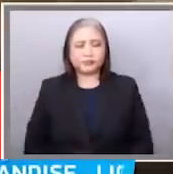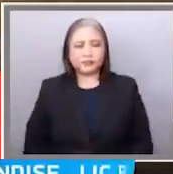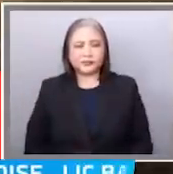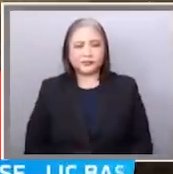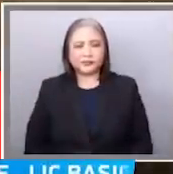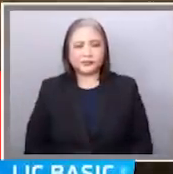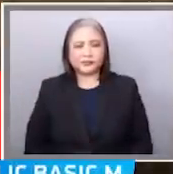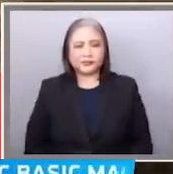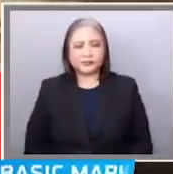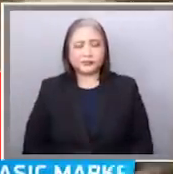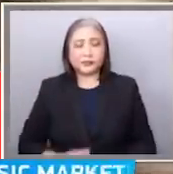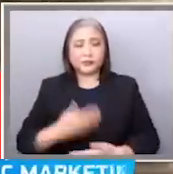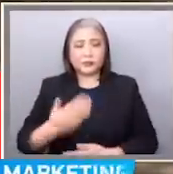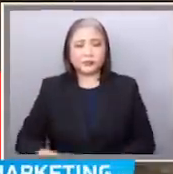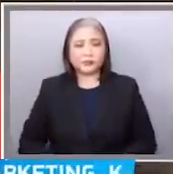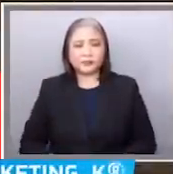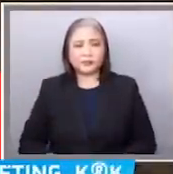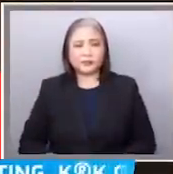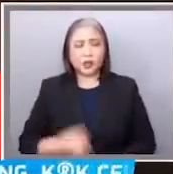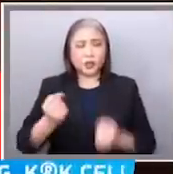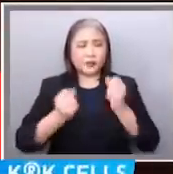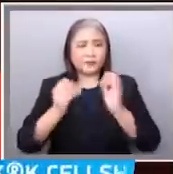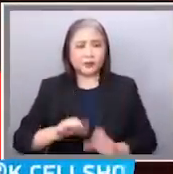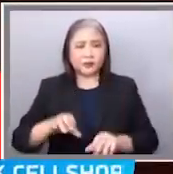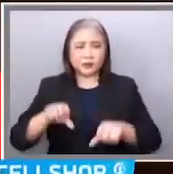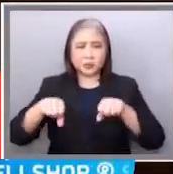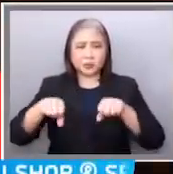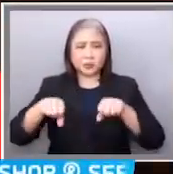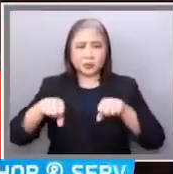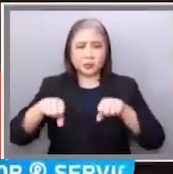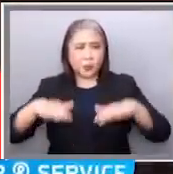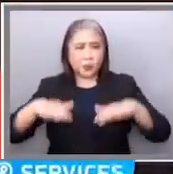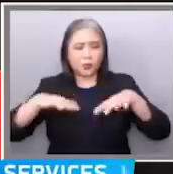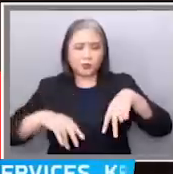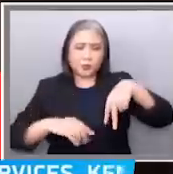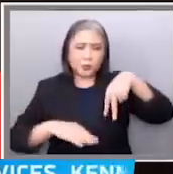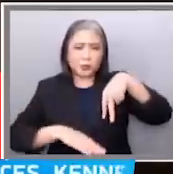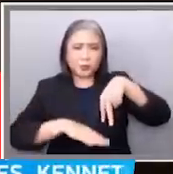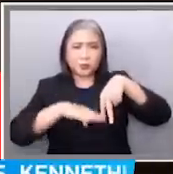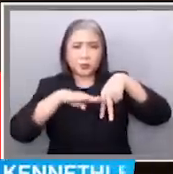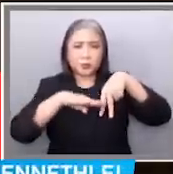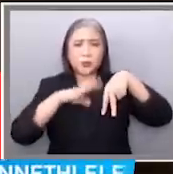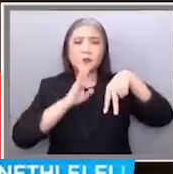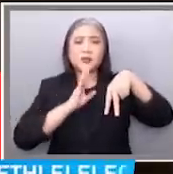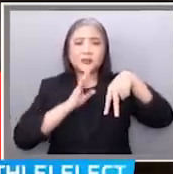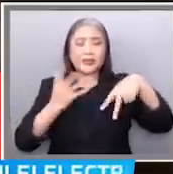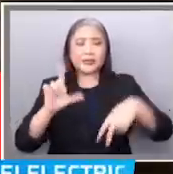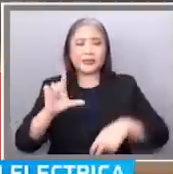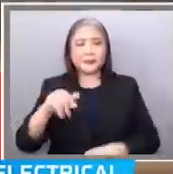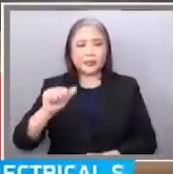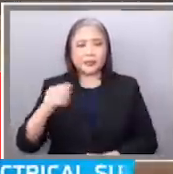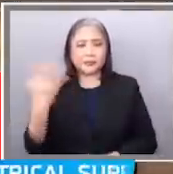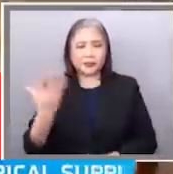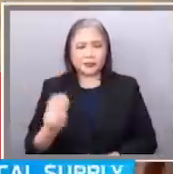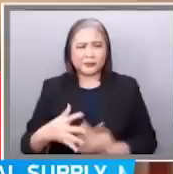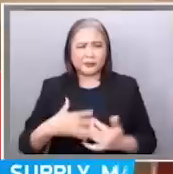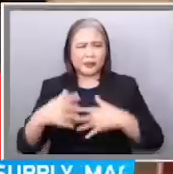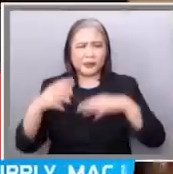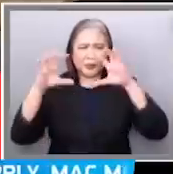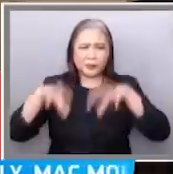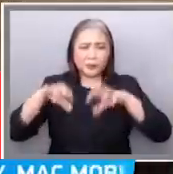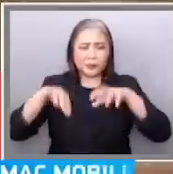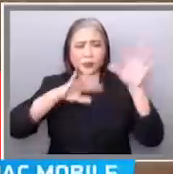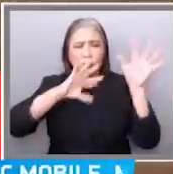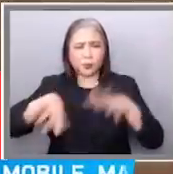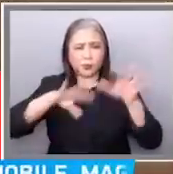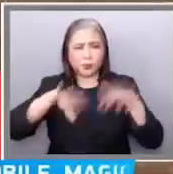Sinuong ng ilang motorista at residente ang abot-tuhod na baha sa Lipa, Batangas sa gitna ng malakas na ulan at hanging dala ng bagyo. Tumirik din ang